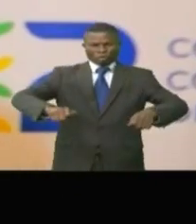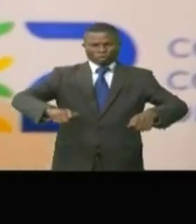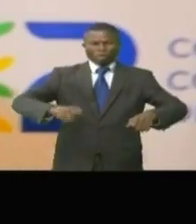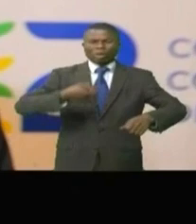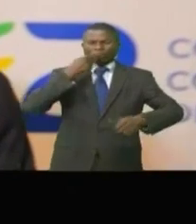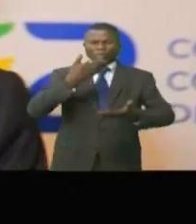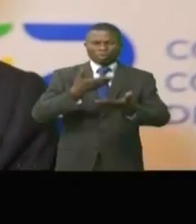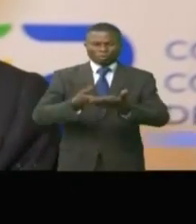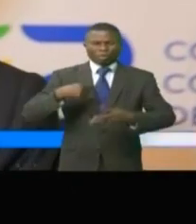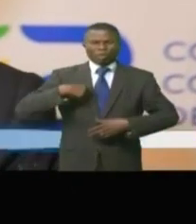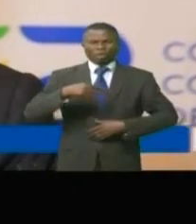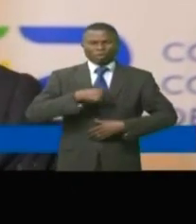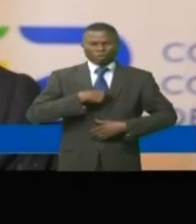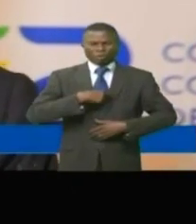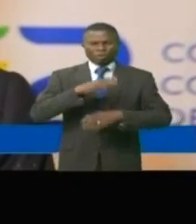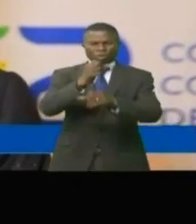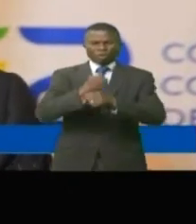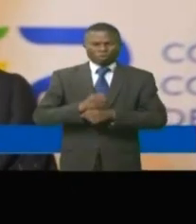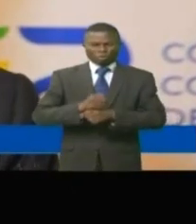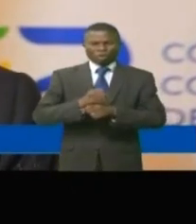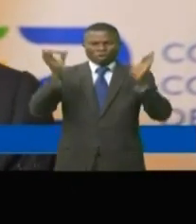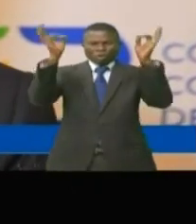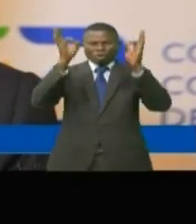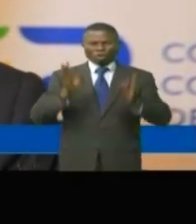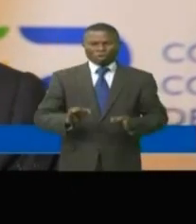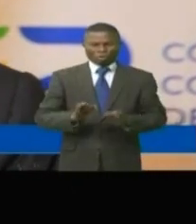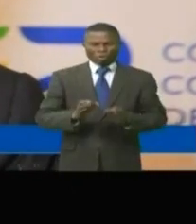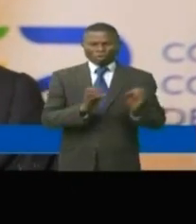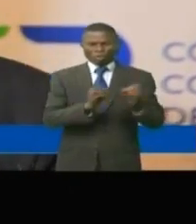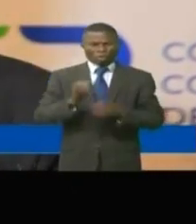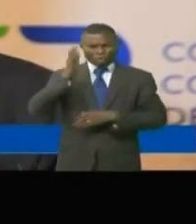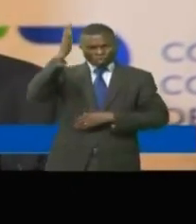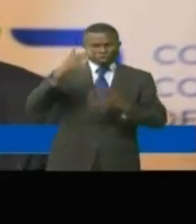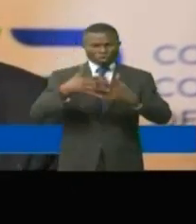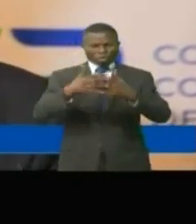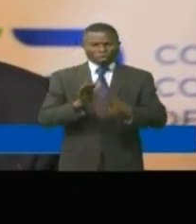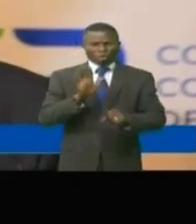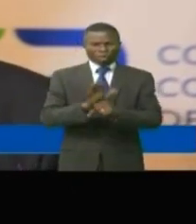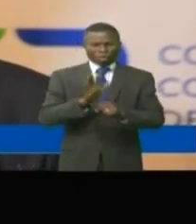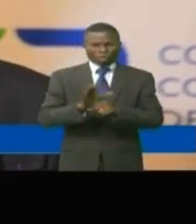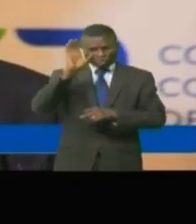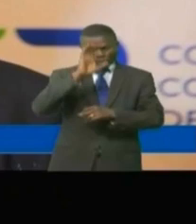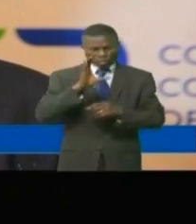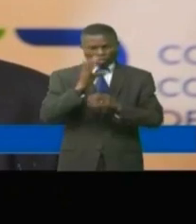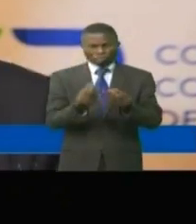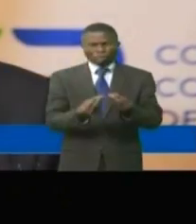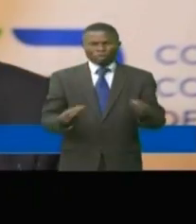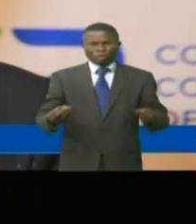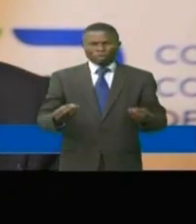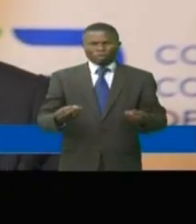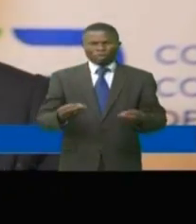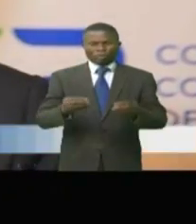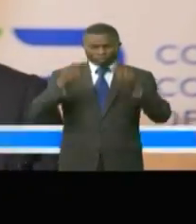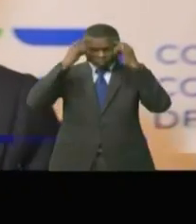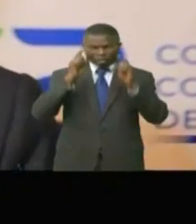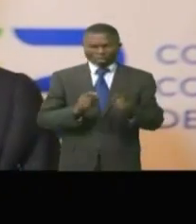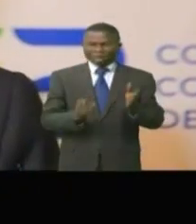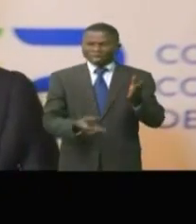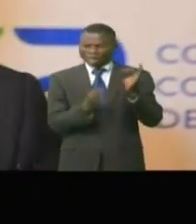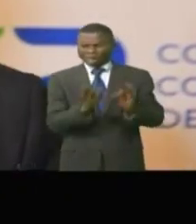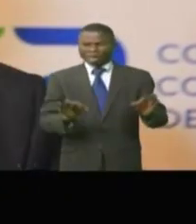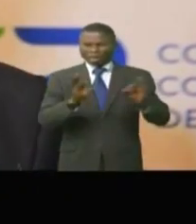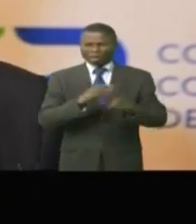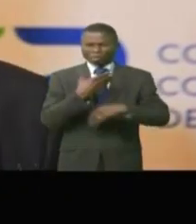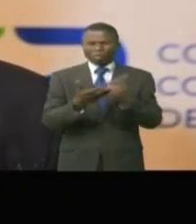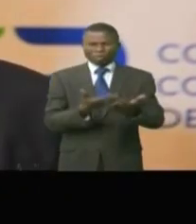renchérir. Nous allons tenir d'autres forums avec les différents partenaires pour trouver des créneaux. Il y a des décisions stratégiques à